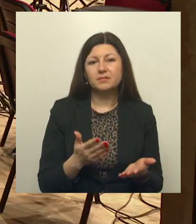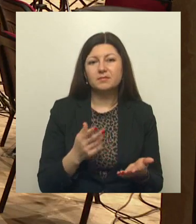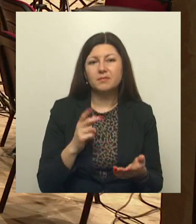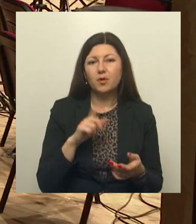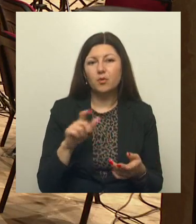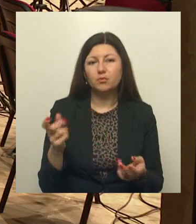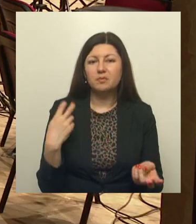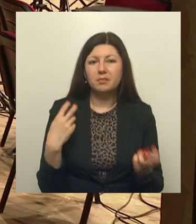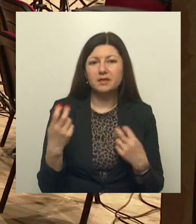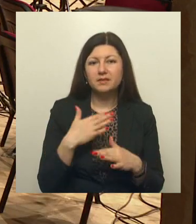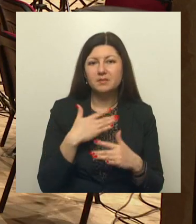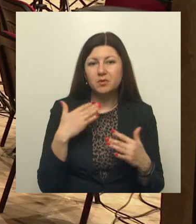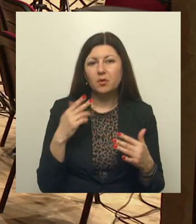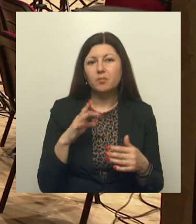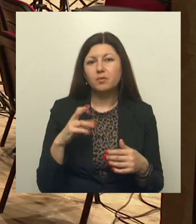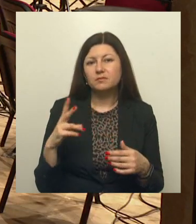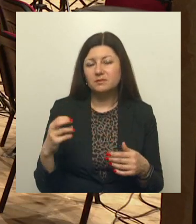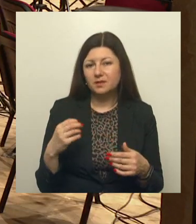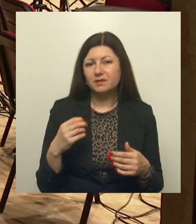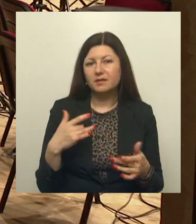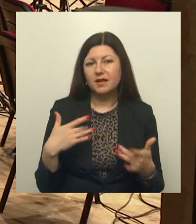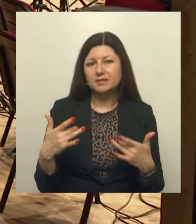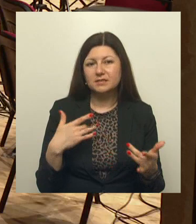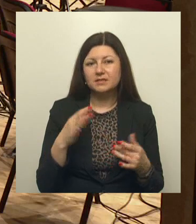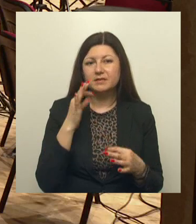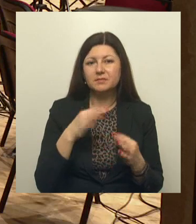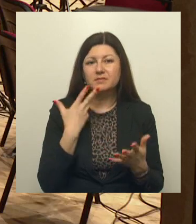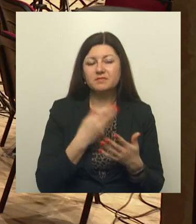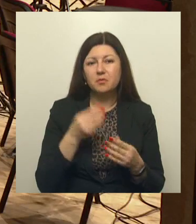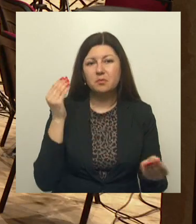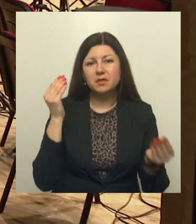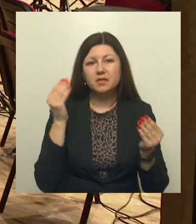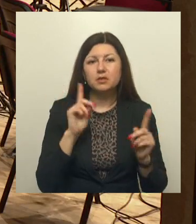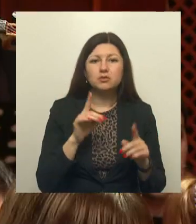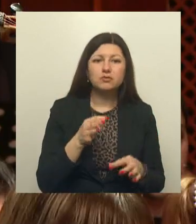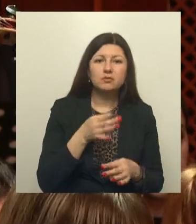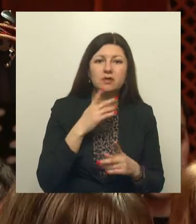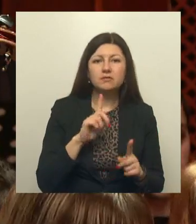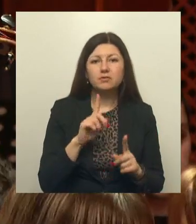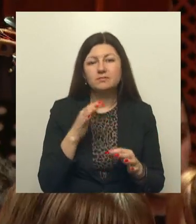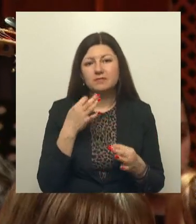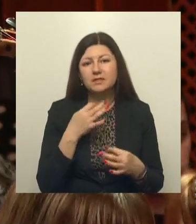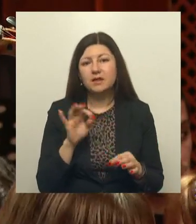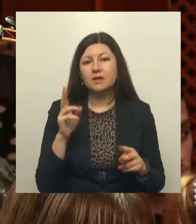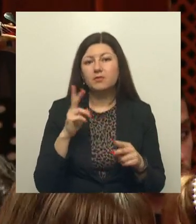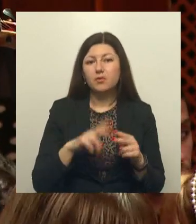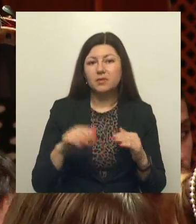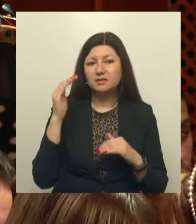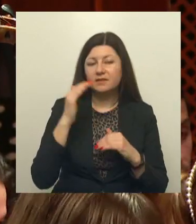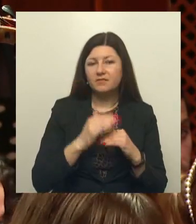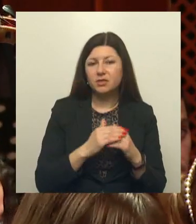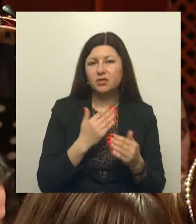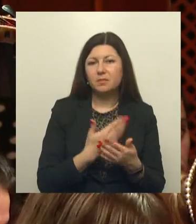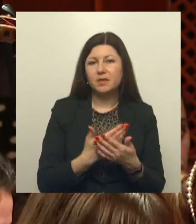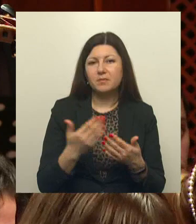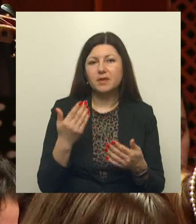подходили многие люди после концерта, высказывали свое мнение, что нравилось, что нет. В кульминации вечера премьера. Специально